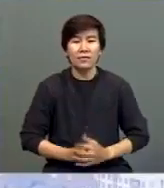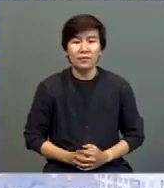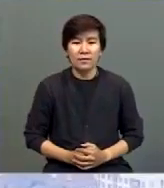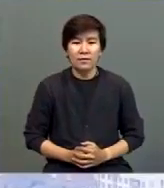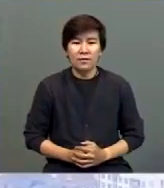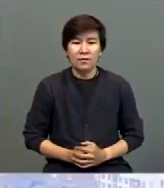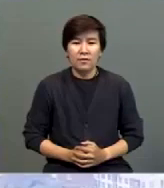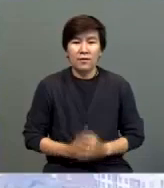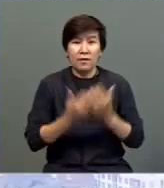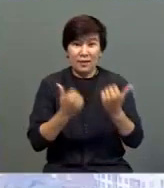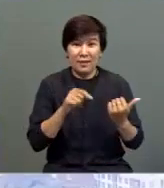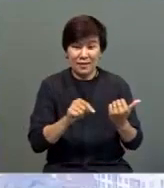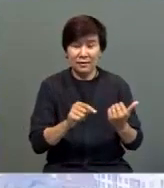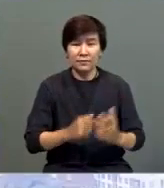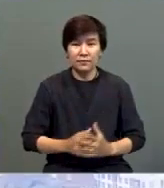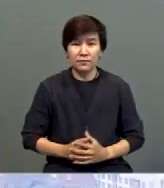และก็ในช่วงของการเปลี่ยนผ่านนี้นะครับ